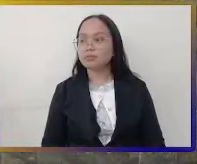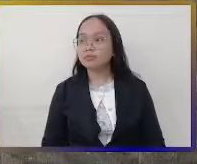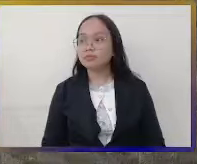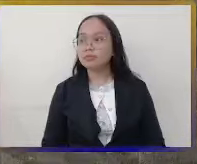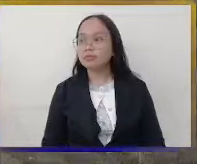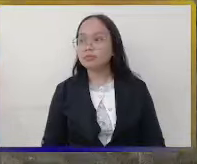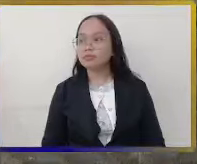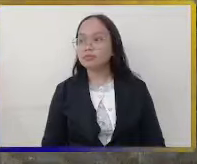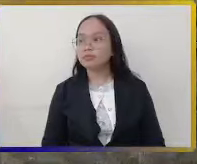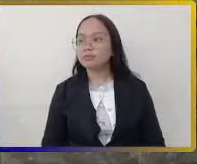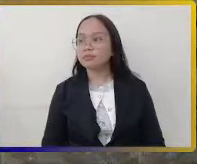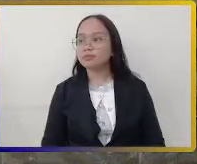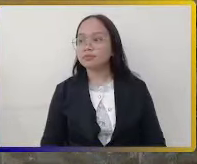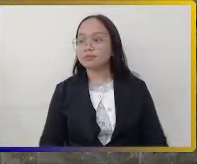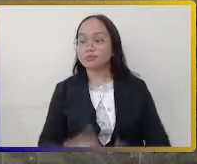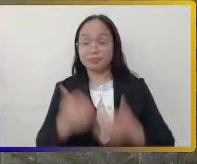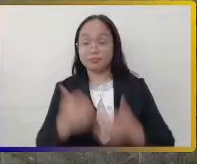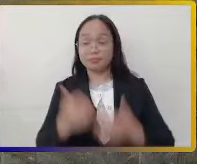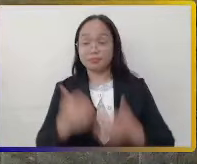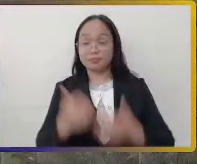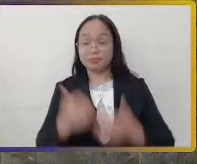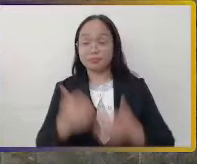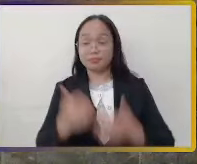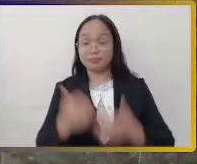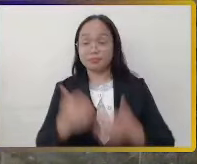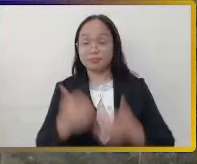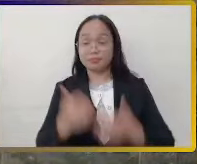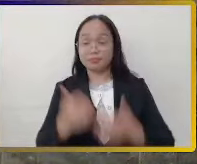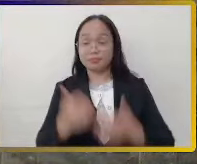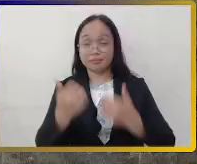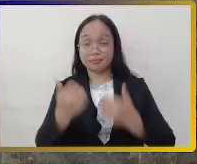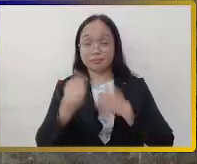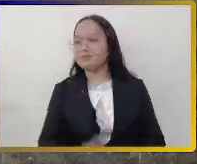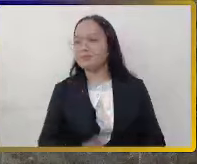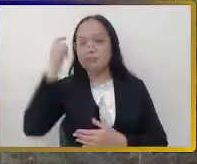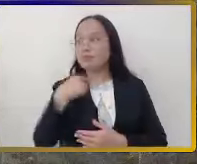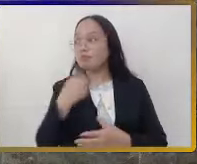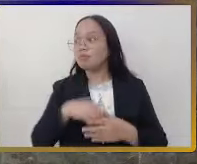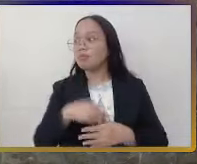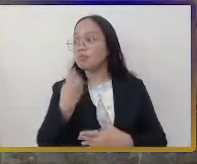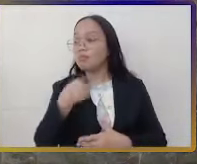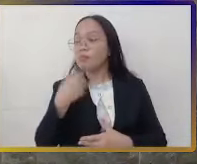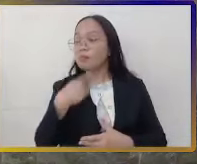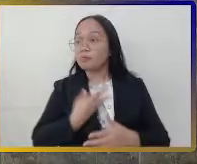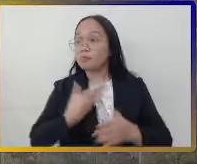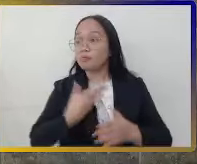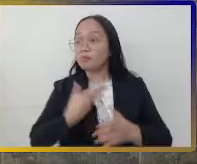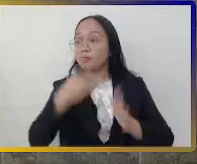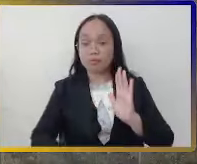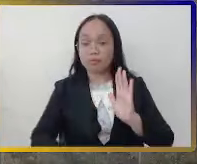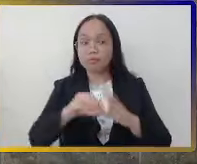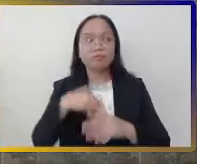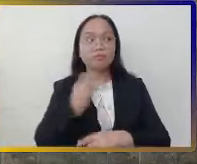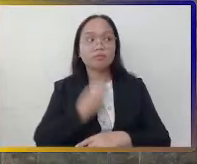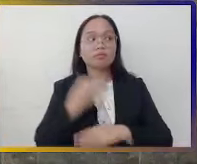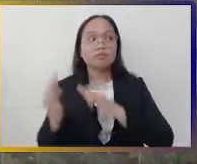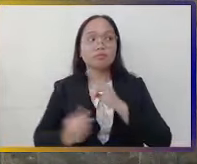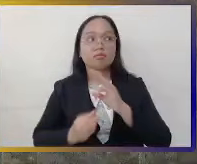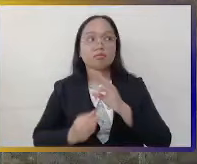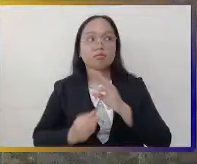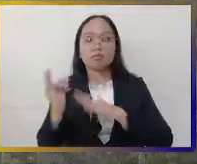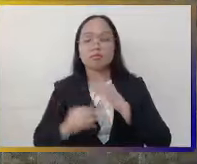Alright, follow me carefully. Sapagkat ang binababa natin, kapatid, ay hindi yung fellowship, hindi